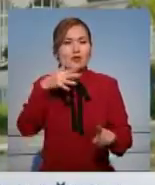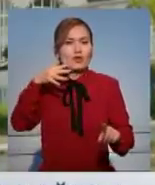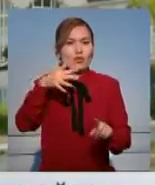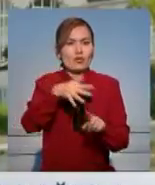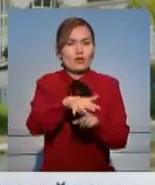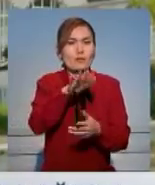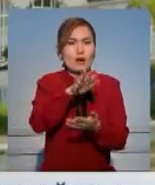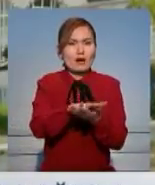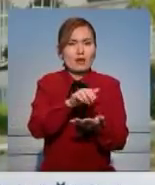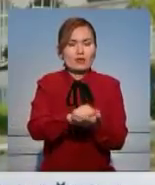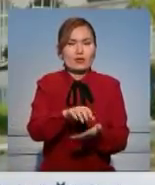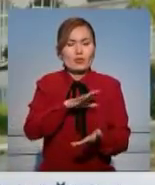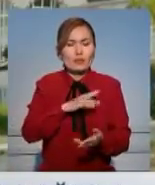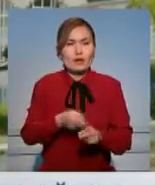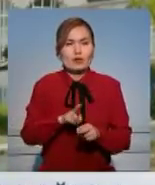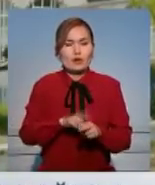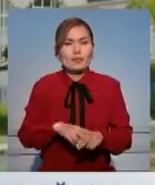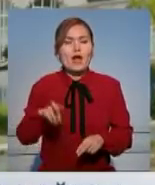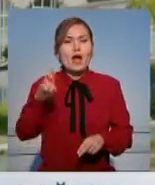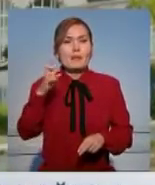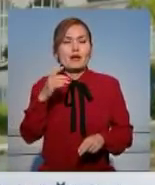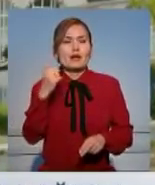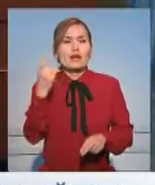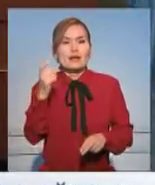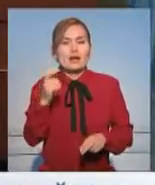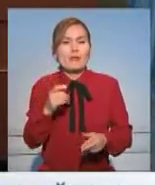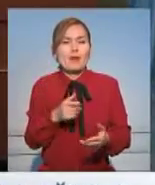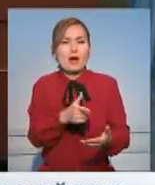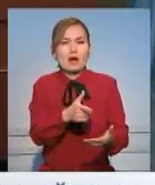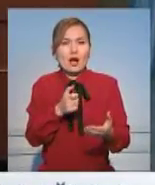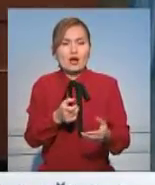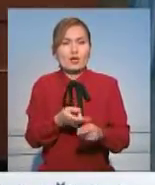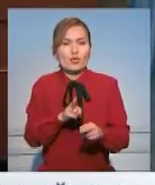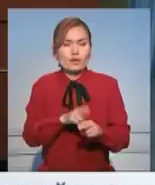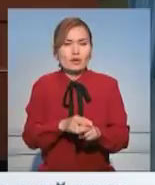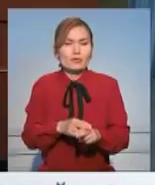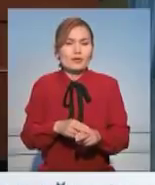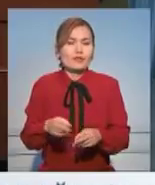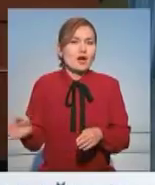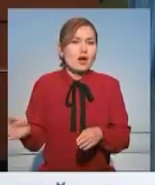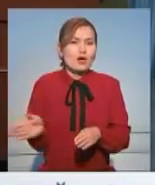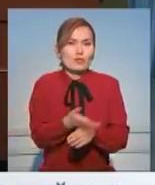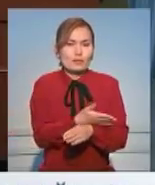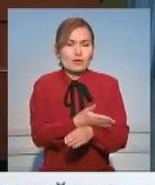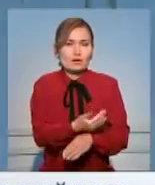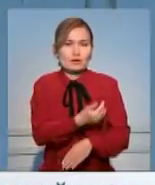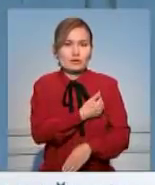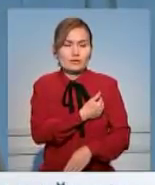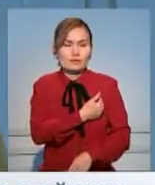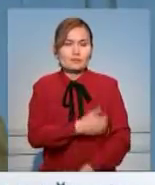Сирияның химиялық және биологиялық қаруды дамыту мен қолдану мүмкіндігін айтарлықтай азайтуы тиіс.